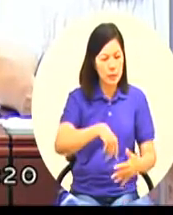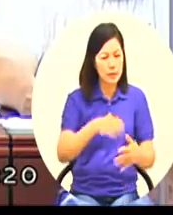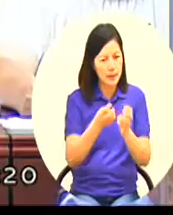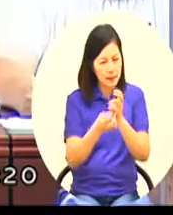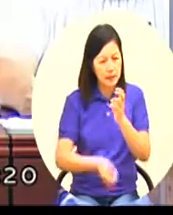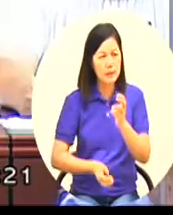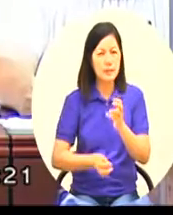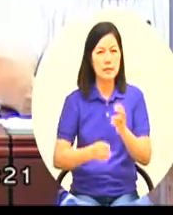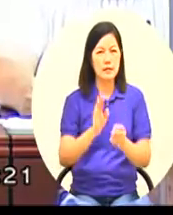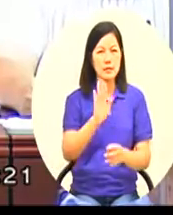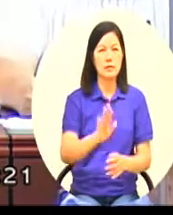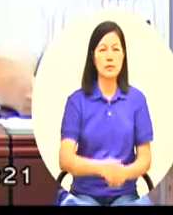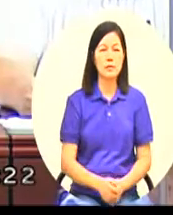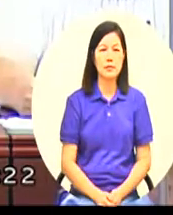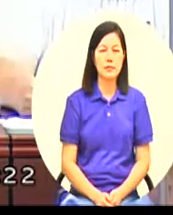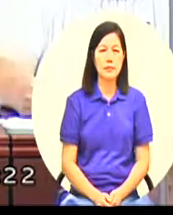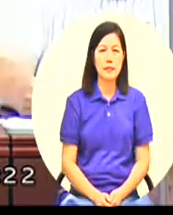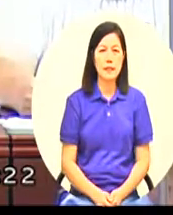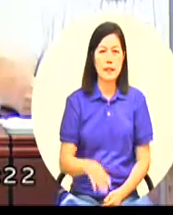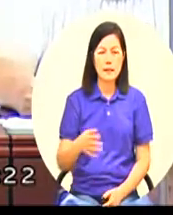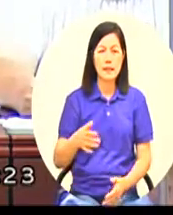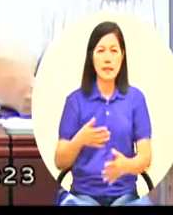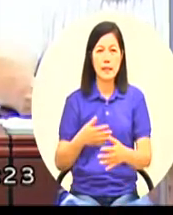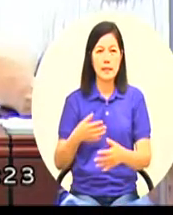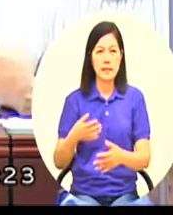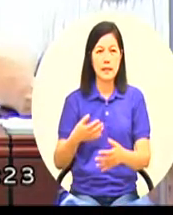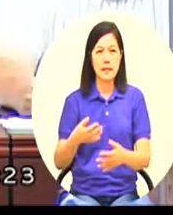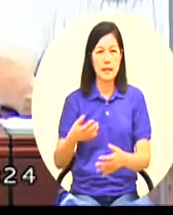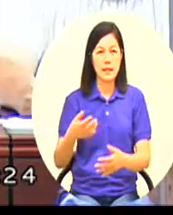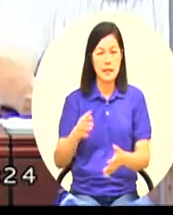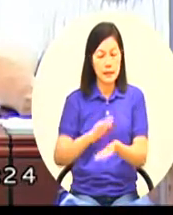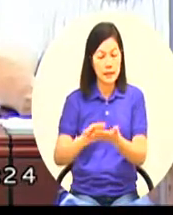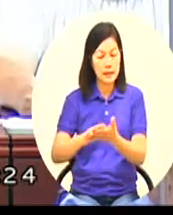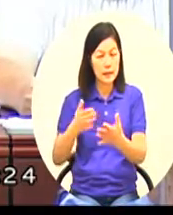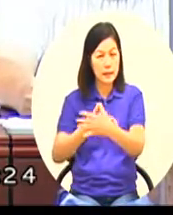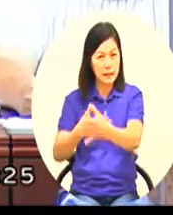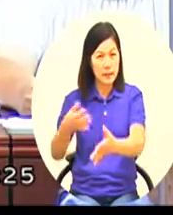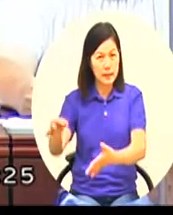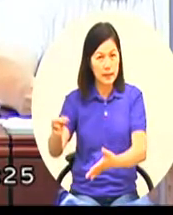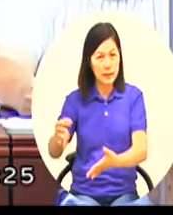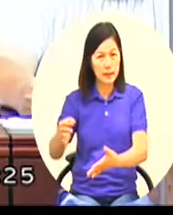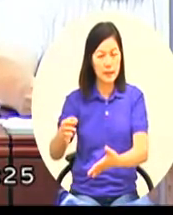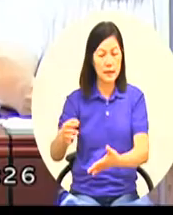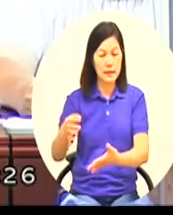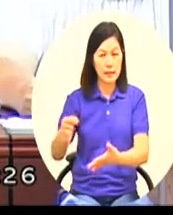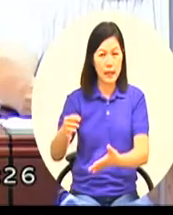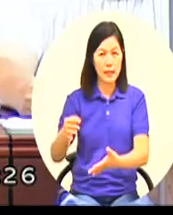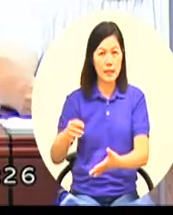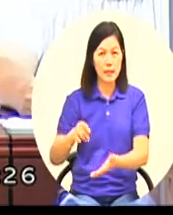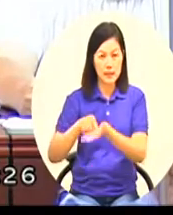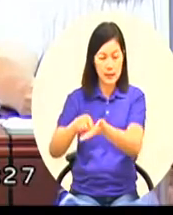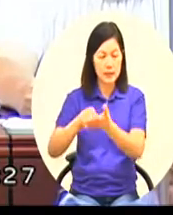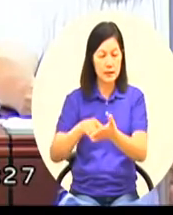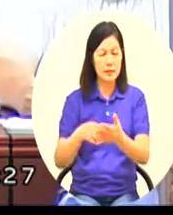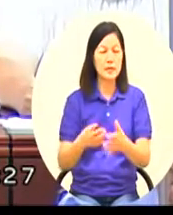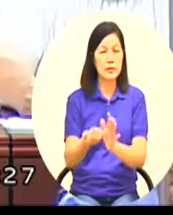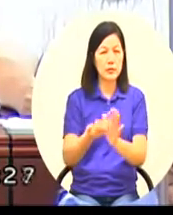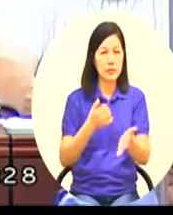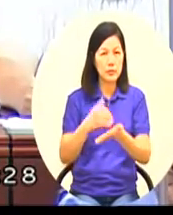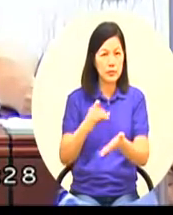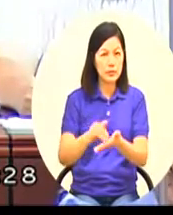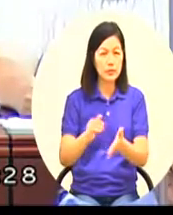外一个部分就是说，因为这个领的这个。万一要领清洁奖金，必须要去争取预算， 是 啊，那也必